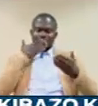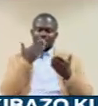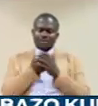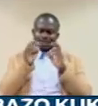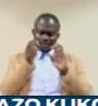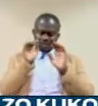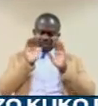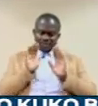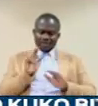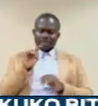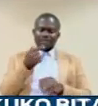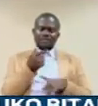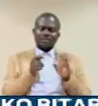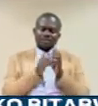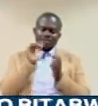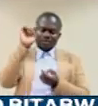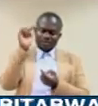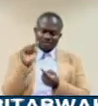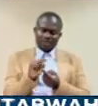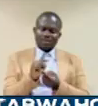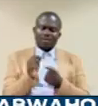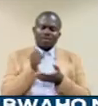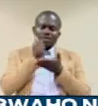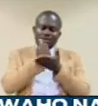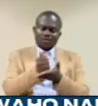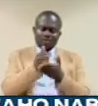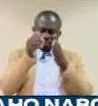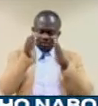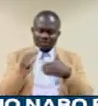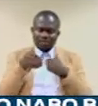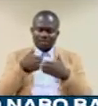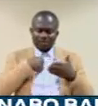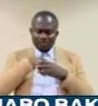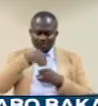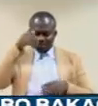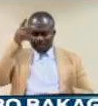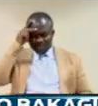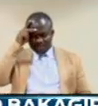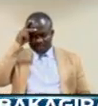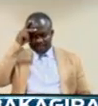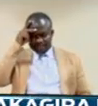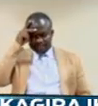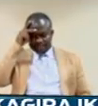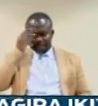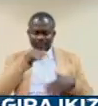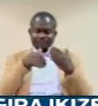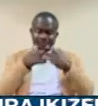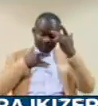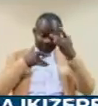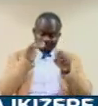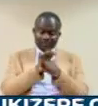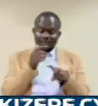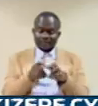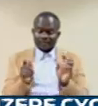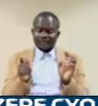ko wagabanya ibiro, ariko ukabigabanya ufashijwe n'umuntu ubifitemo ubumenyi. Usibye kusazwa n'indwara